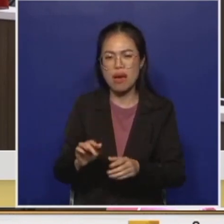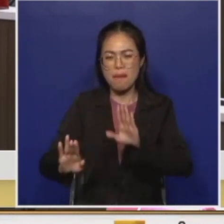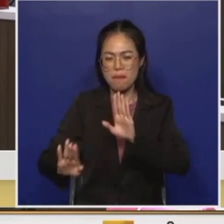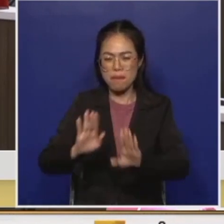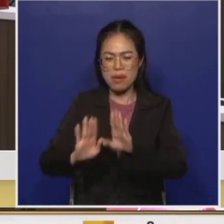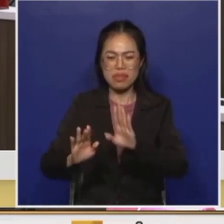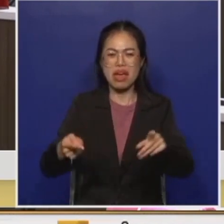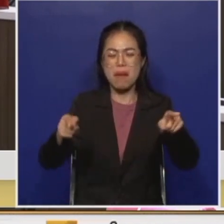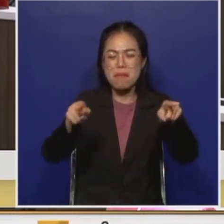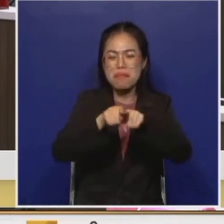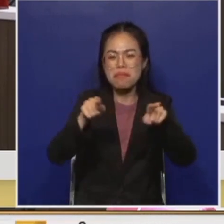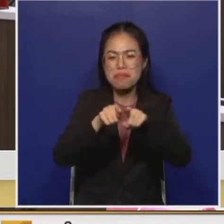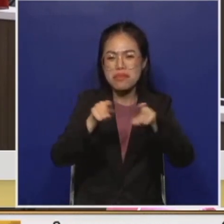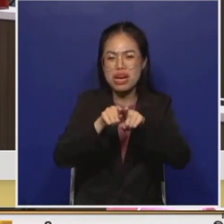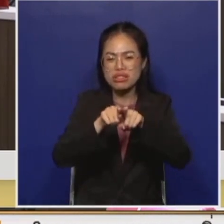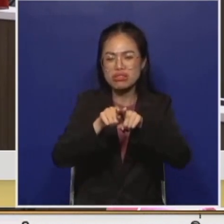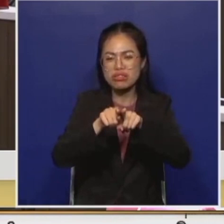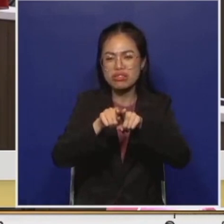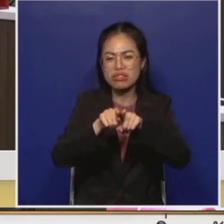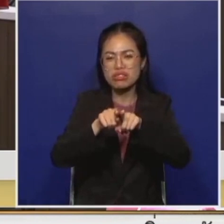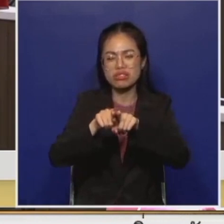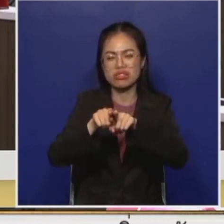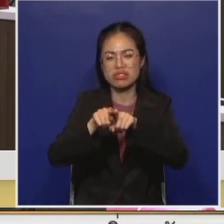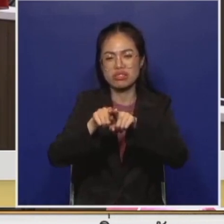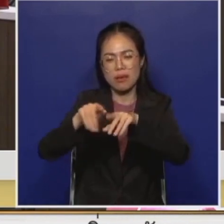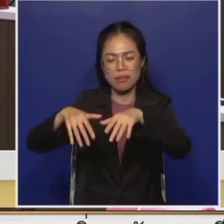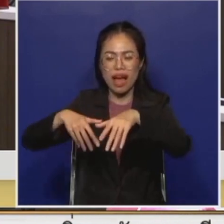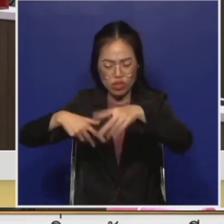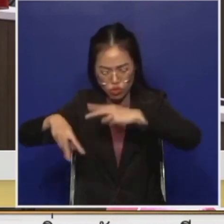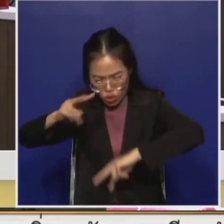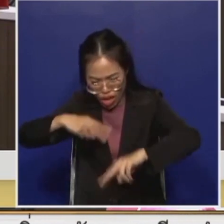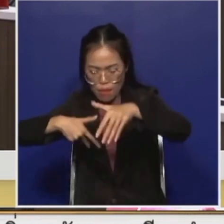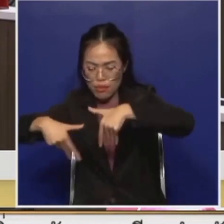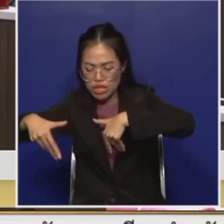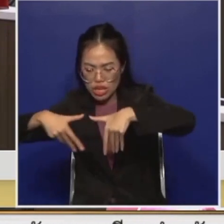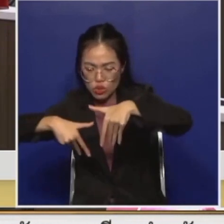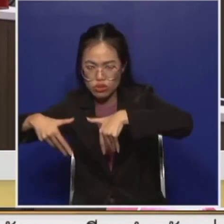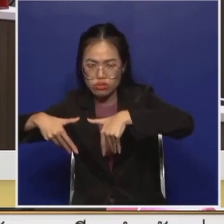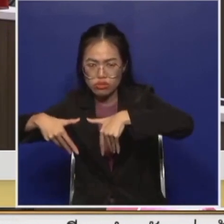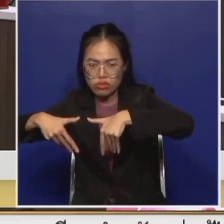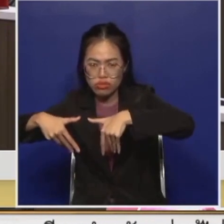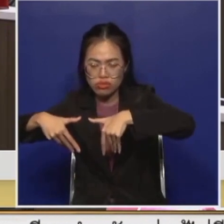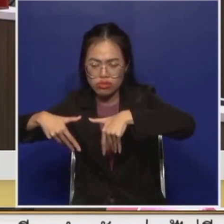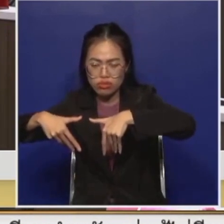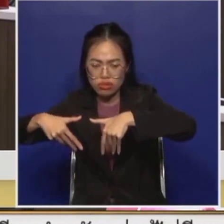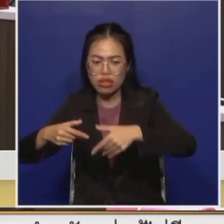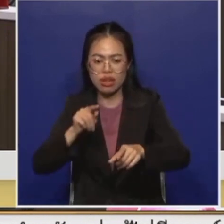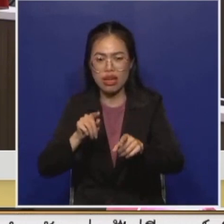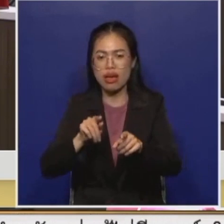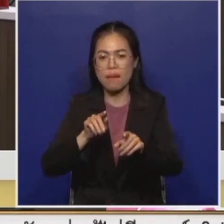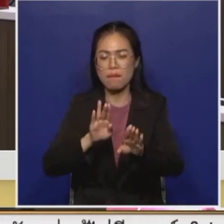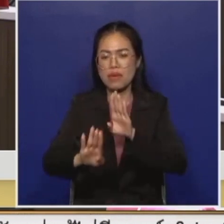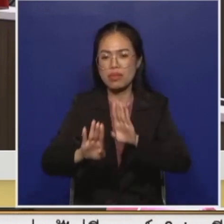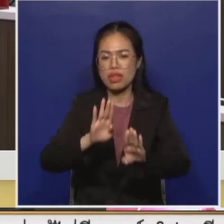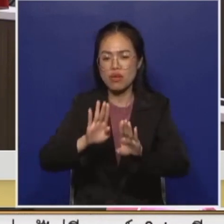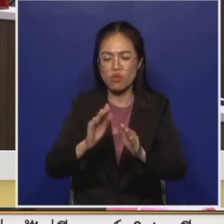ที่ผมเปรียบเหอนไ่ผมไมอยากเปรียบภาษพี่เกิดขึ้นของความเป็มนุษย์ของเราร้าย